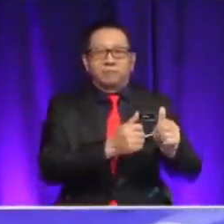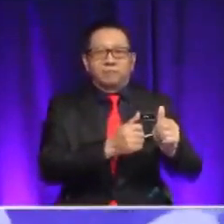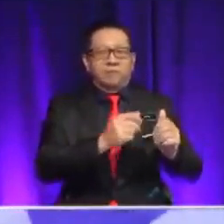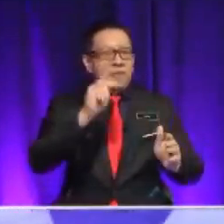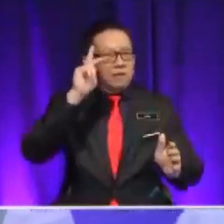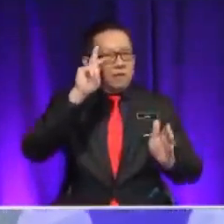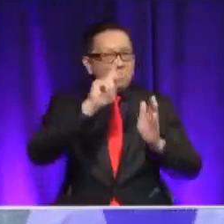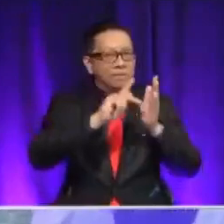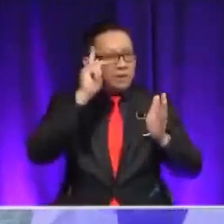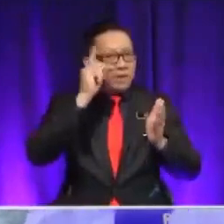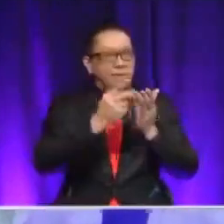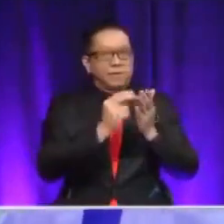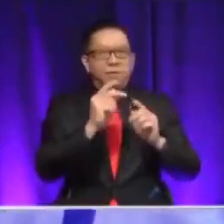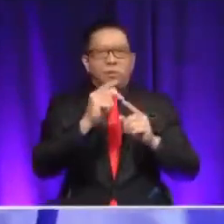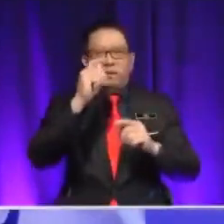Kepercayaan kepada Tuhan,